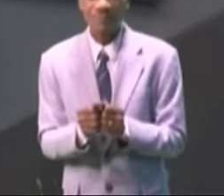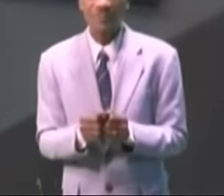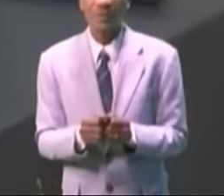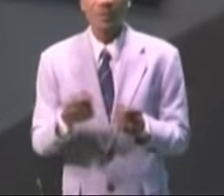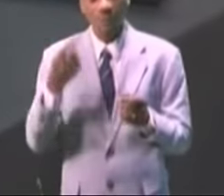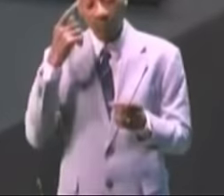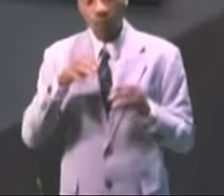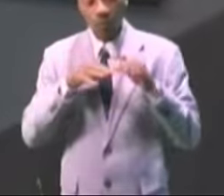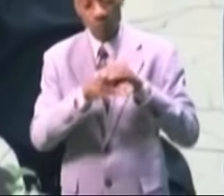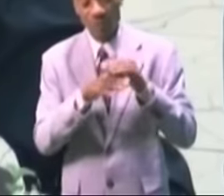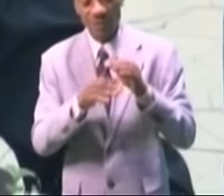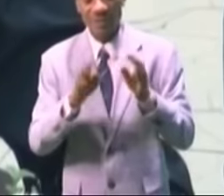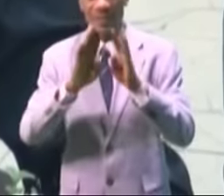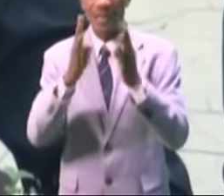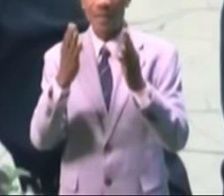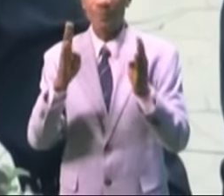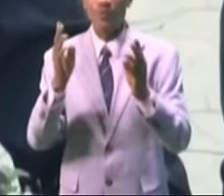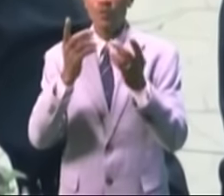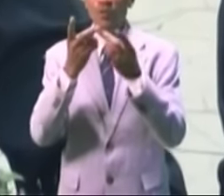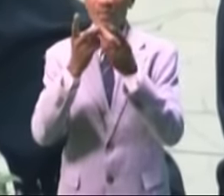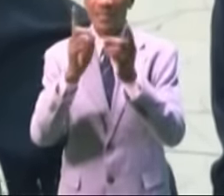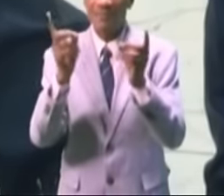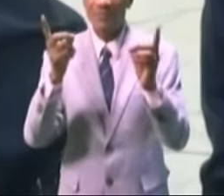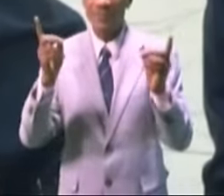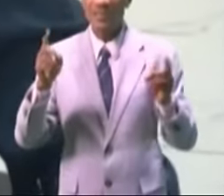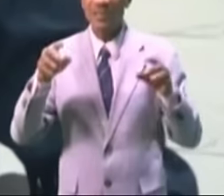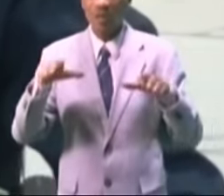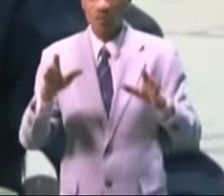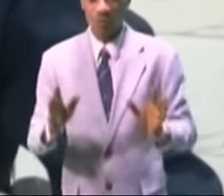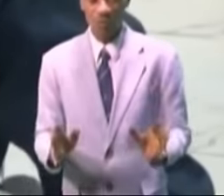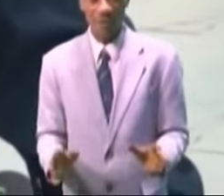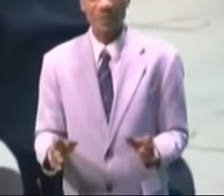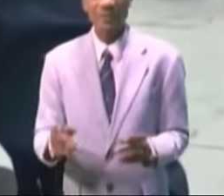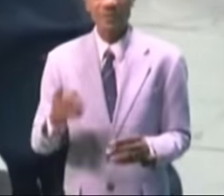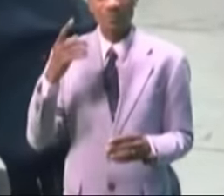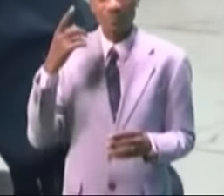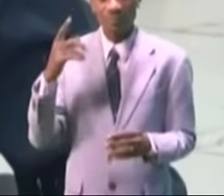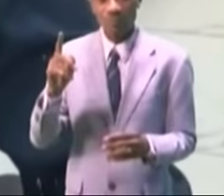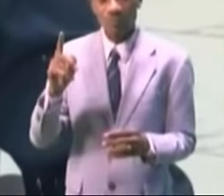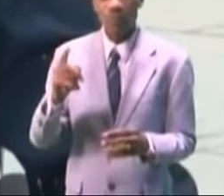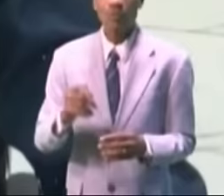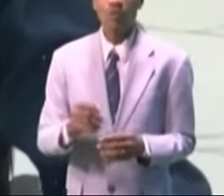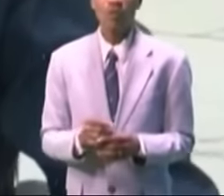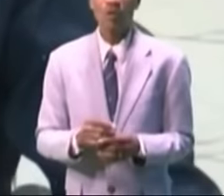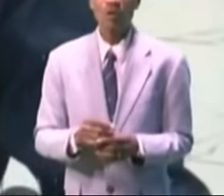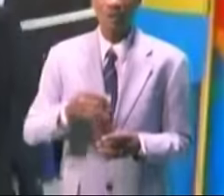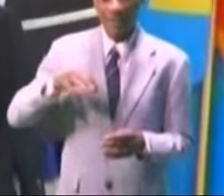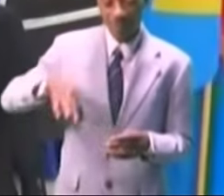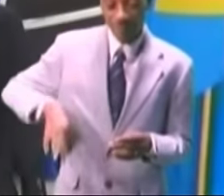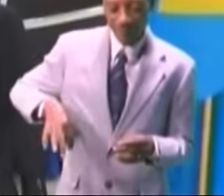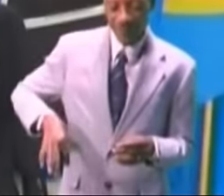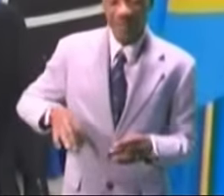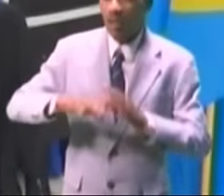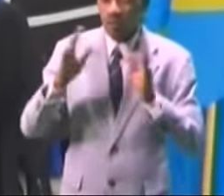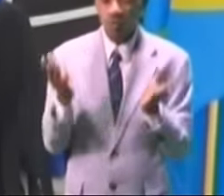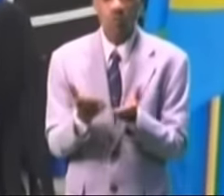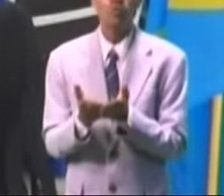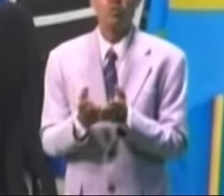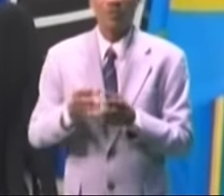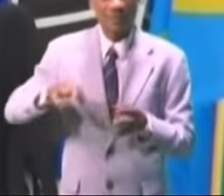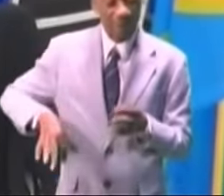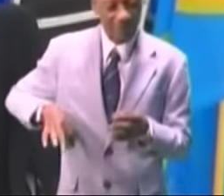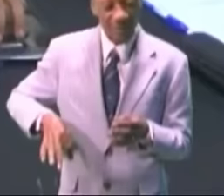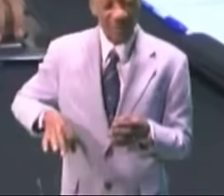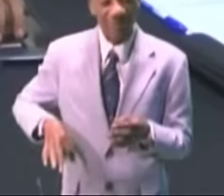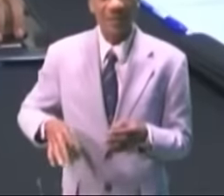biodiversité congolaise en vue d'en assurer un partage équitable des avantages suivant les protocoles de Nagoya et